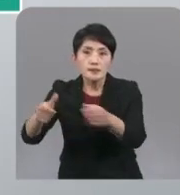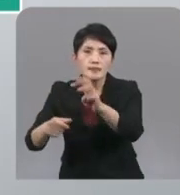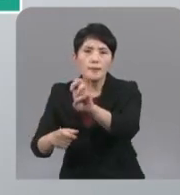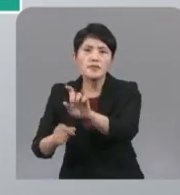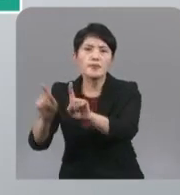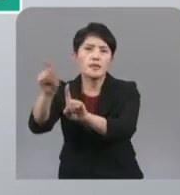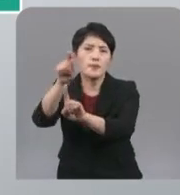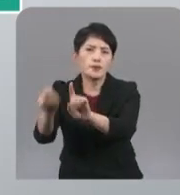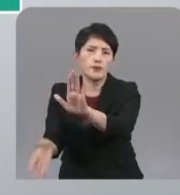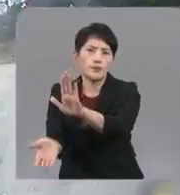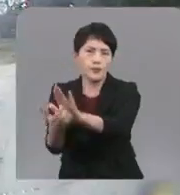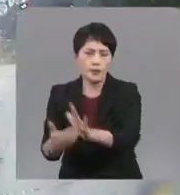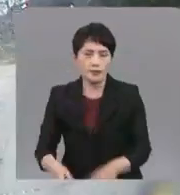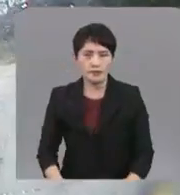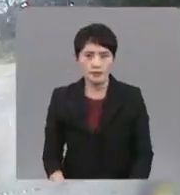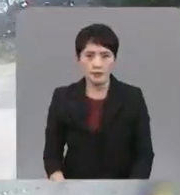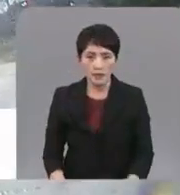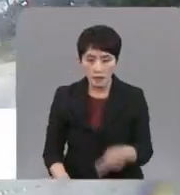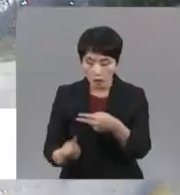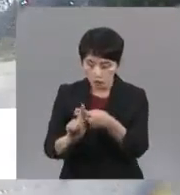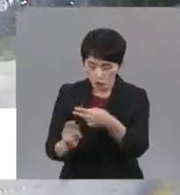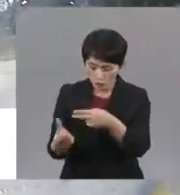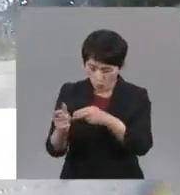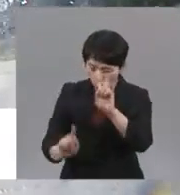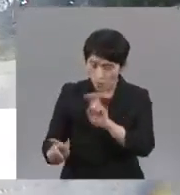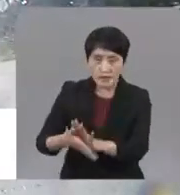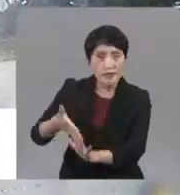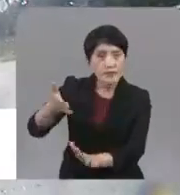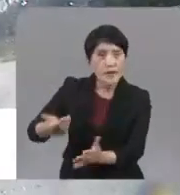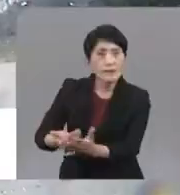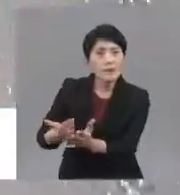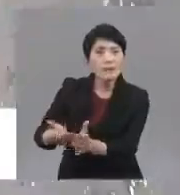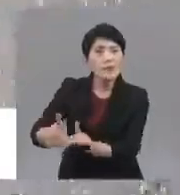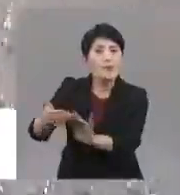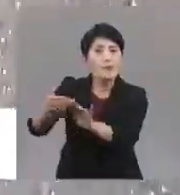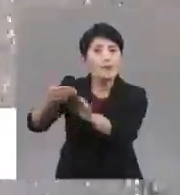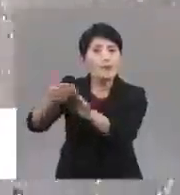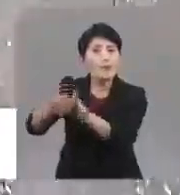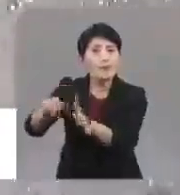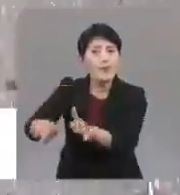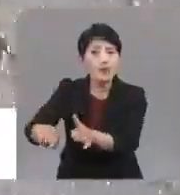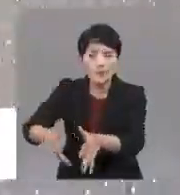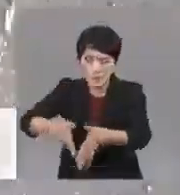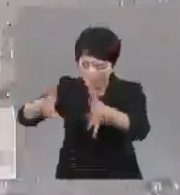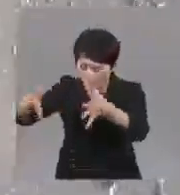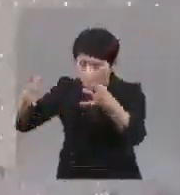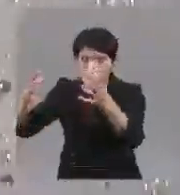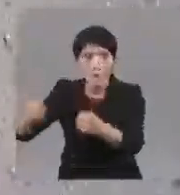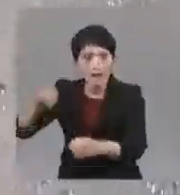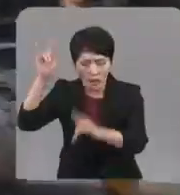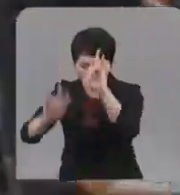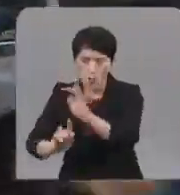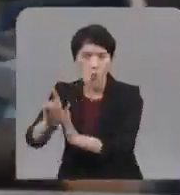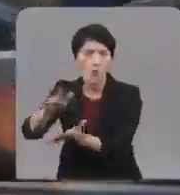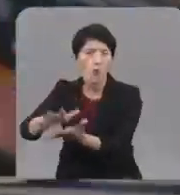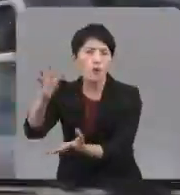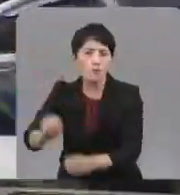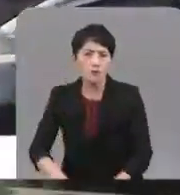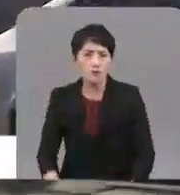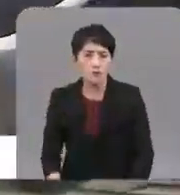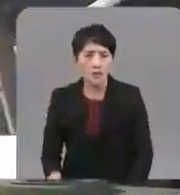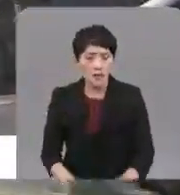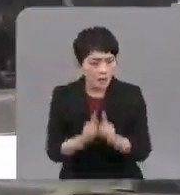52%, trái lại tỷ lệ này ở thành phố vừa và nhỏ thì mới chạm mức cao nhất khoảng 31% vào năm 2015 và năm 2019